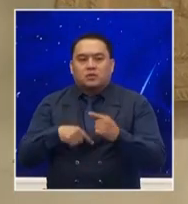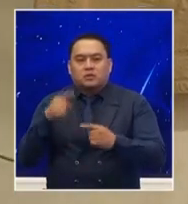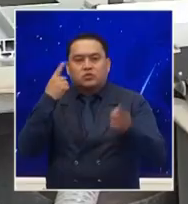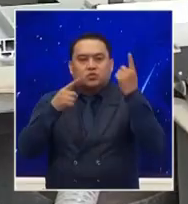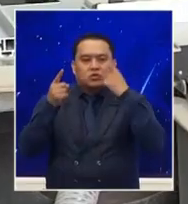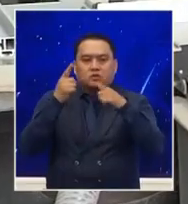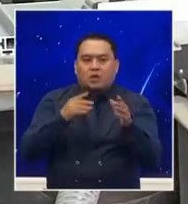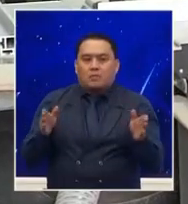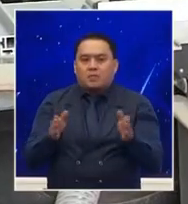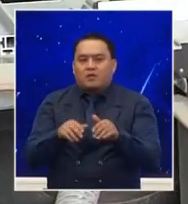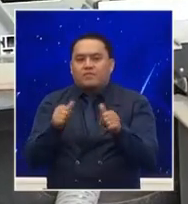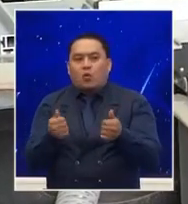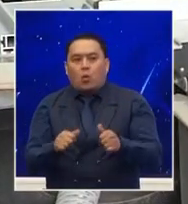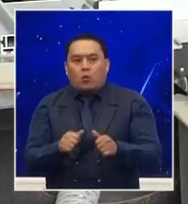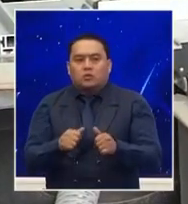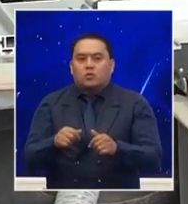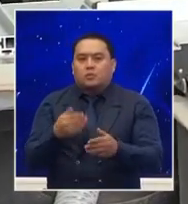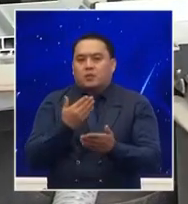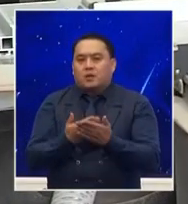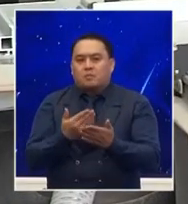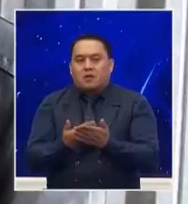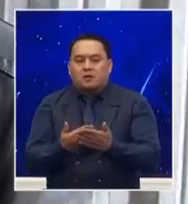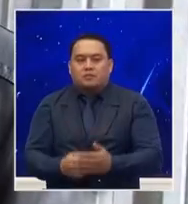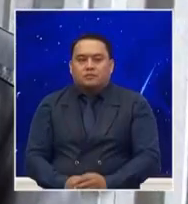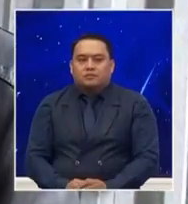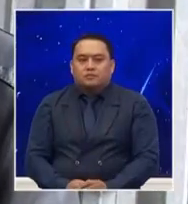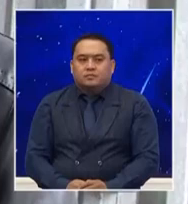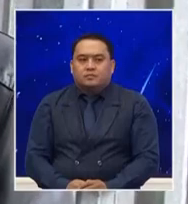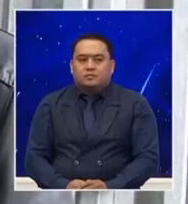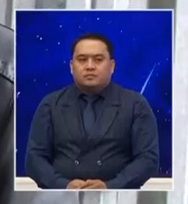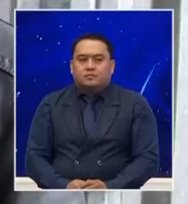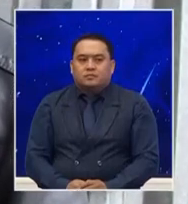дизайнерлері шағын сәулет формаларының бірегей үлгілерін жасауда.